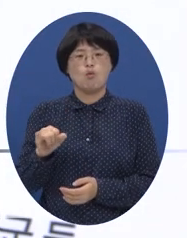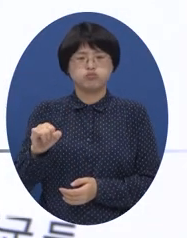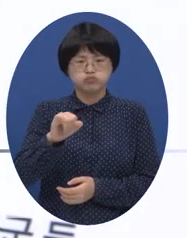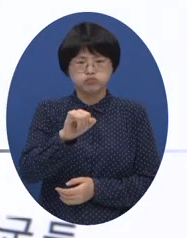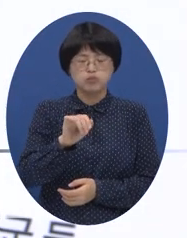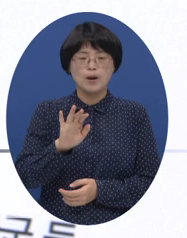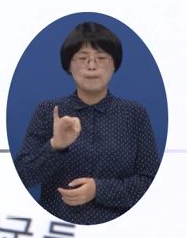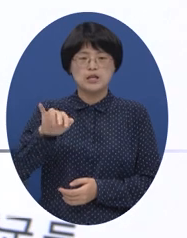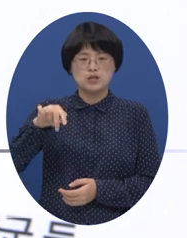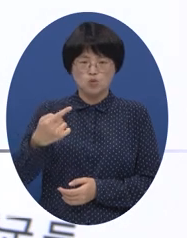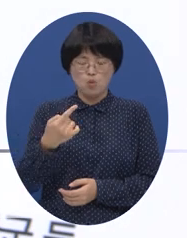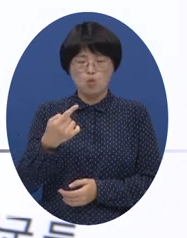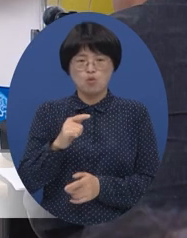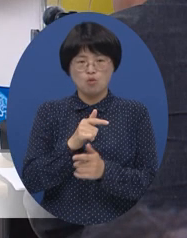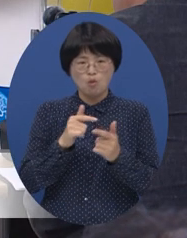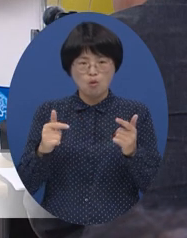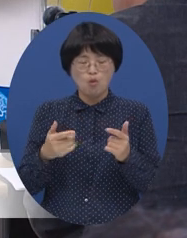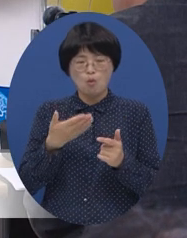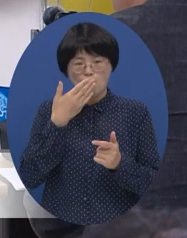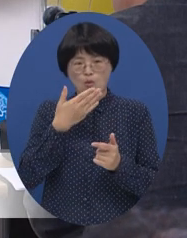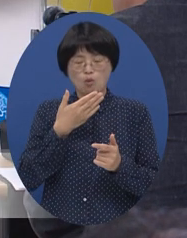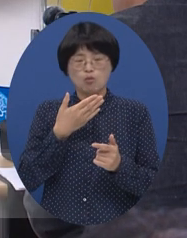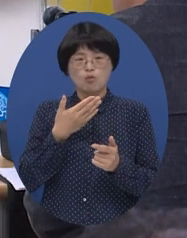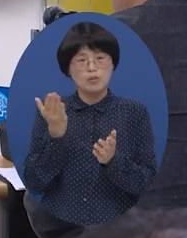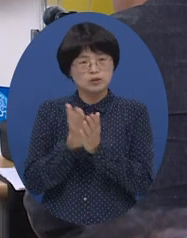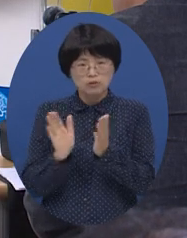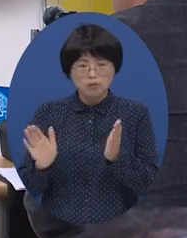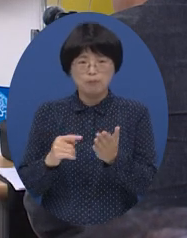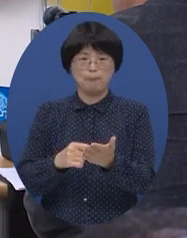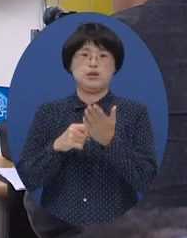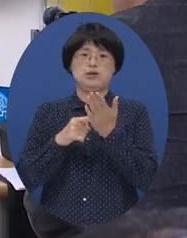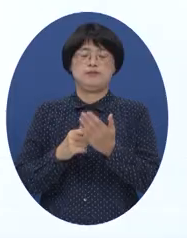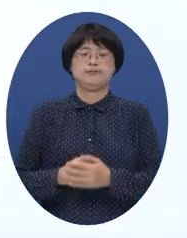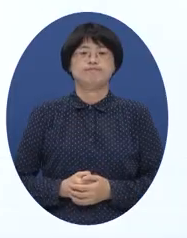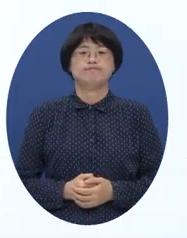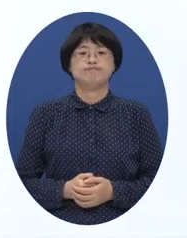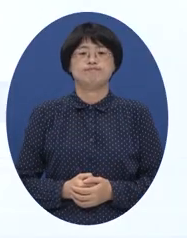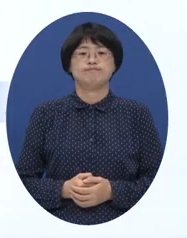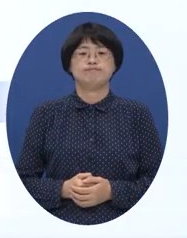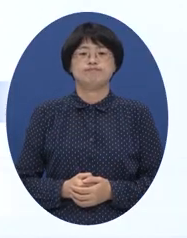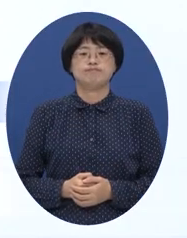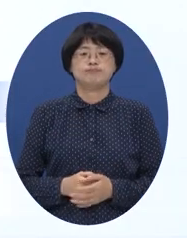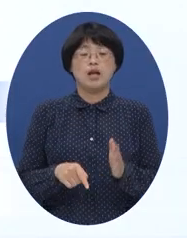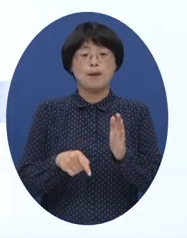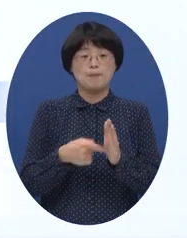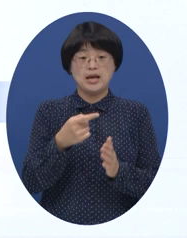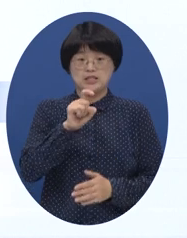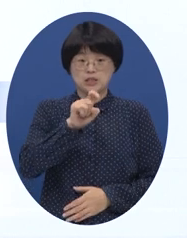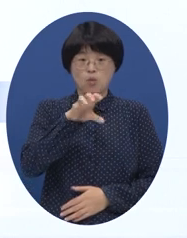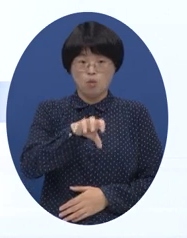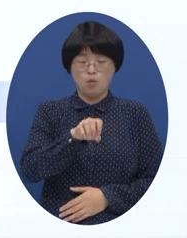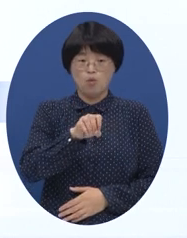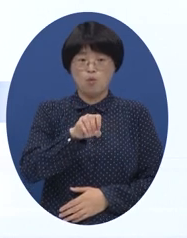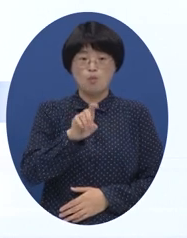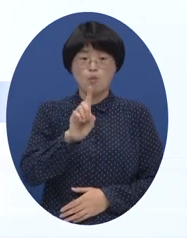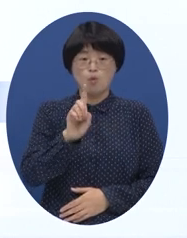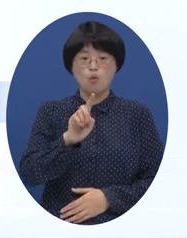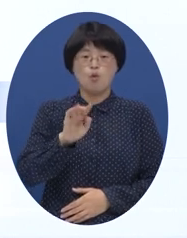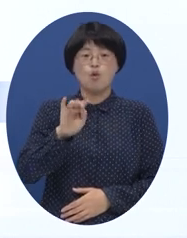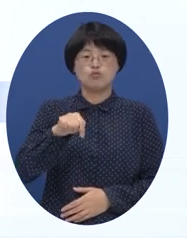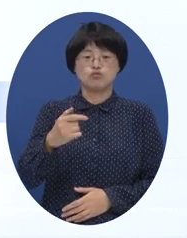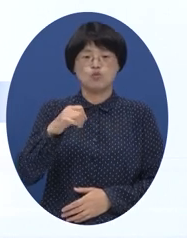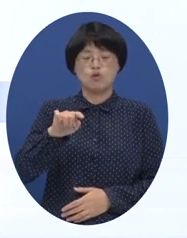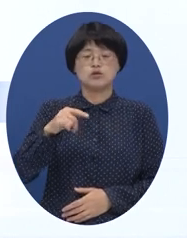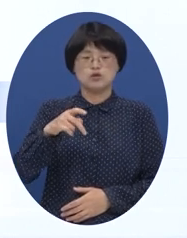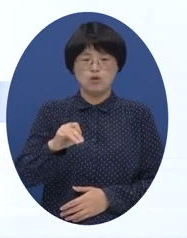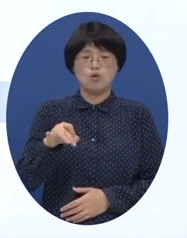비소, 알루미늄 등의 성분이 먹는 물 수질 기준을 초과한 것으로 나타났습니다. 무려 110개소가 불온성